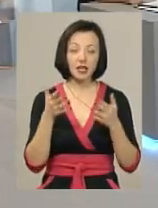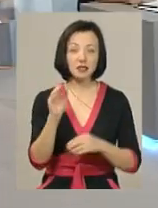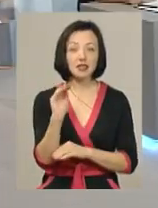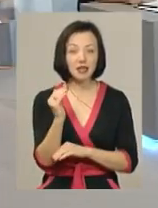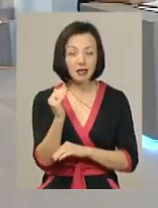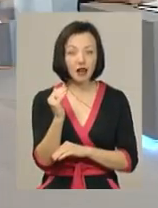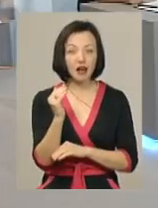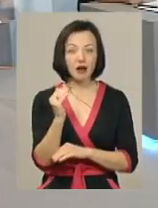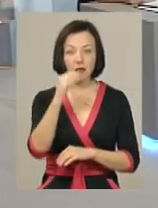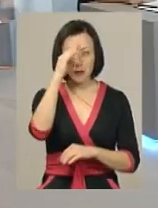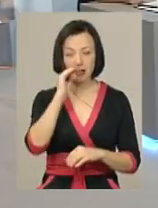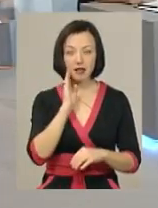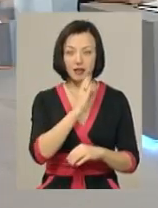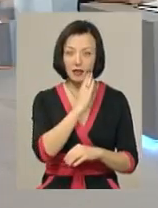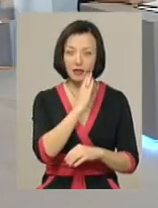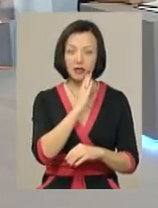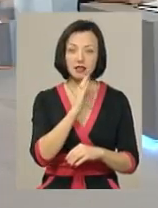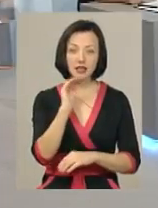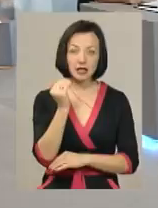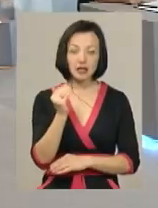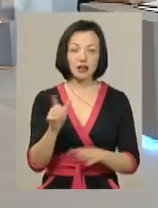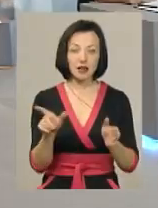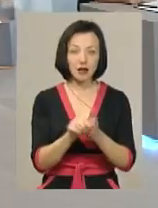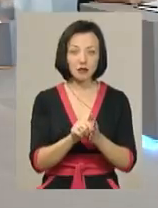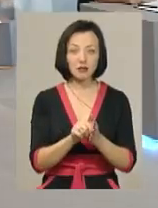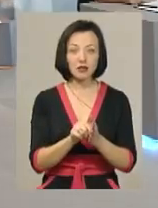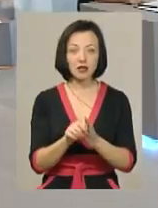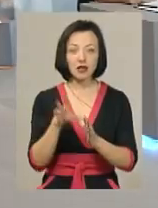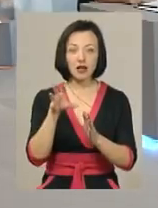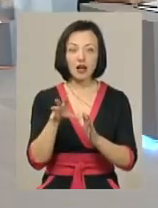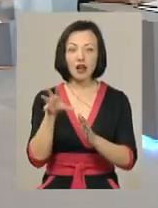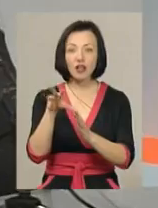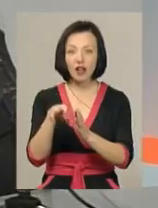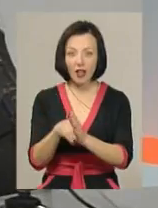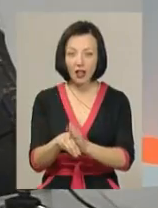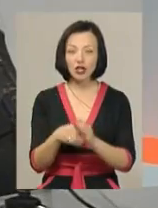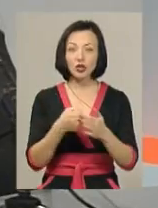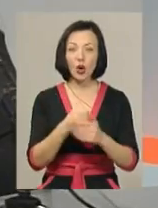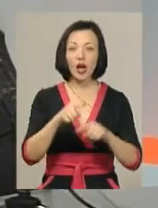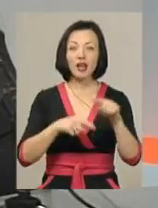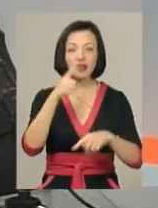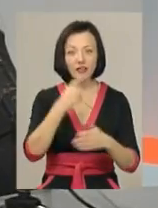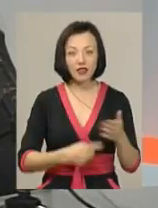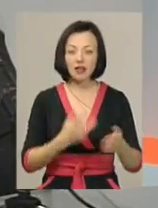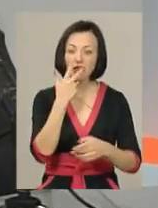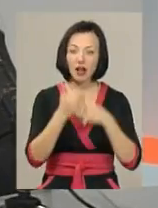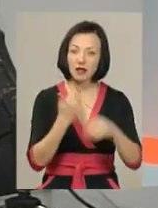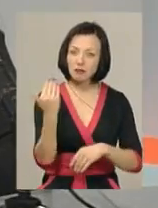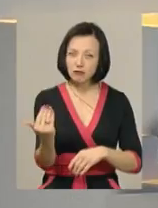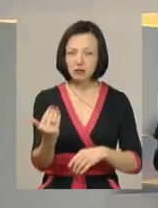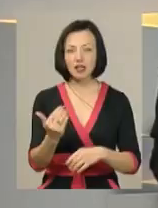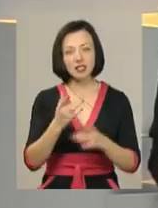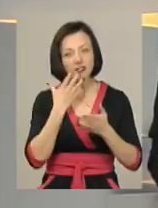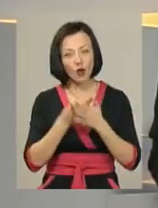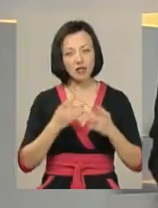дитина батьки батьки дитини і дитина належать до рідновірів і у них свої традиції у них свої вподобання і своє